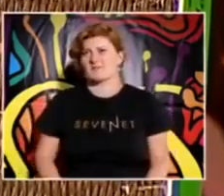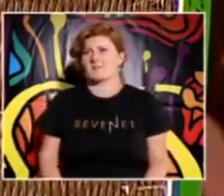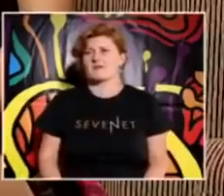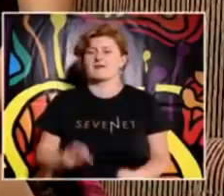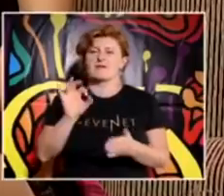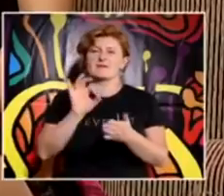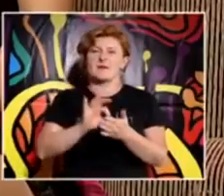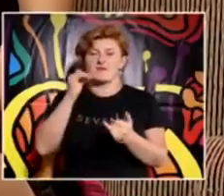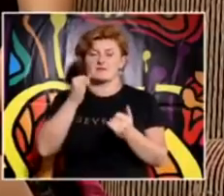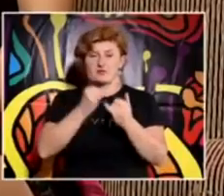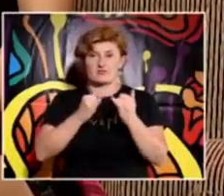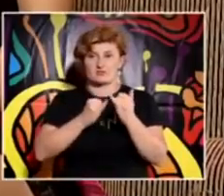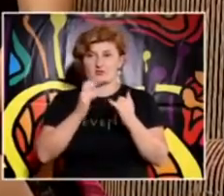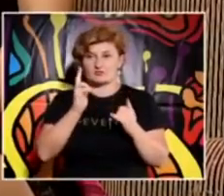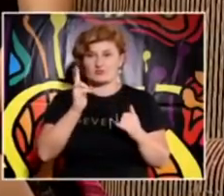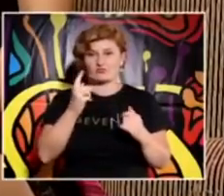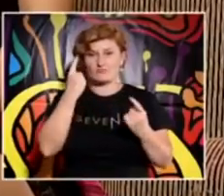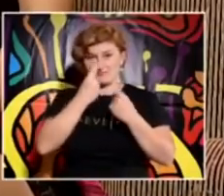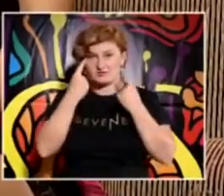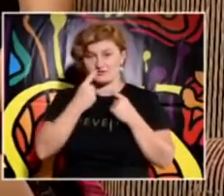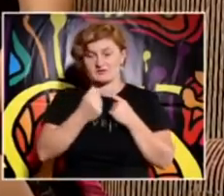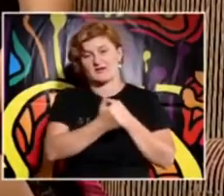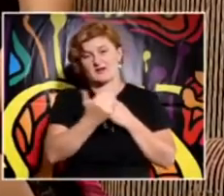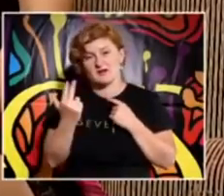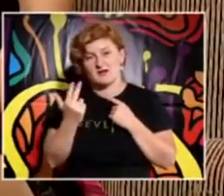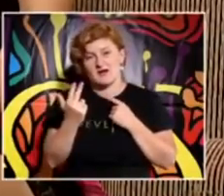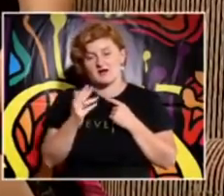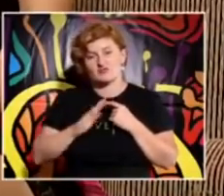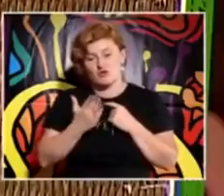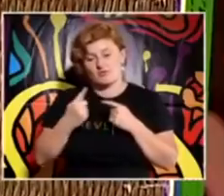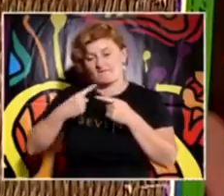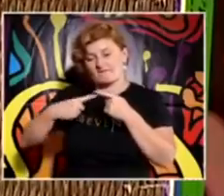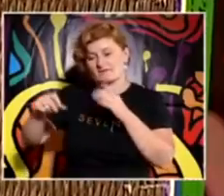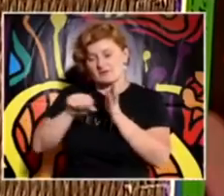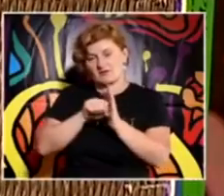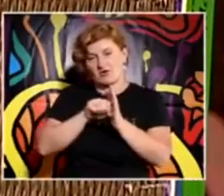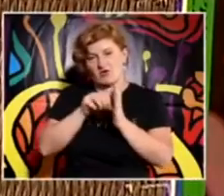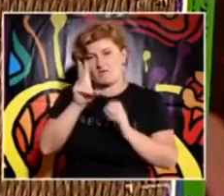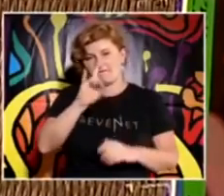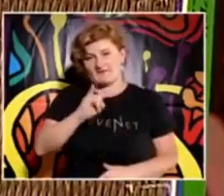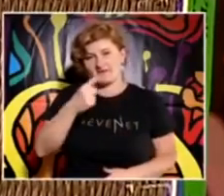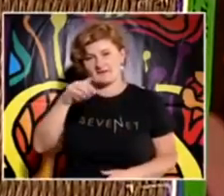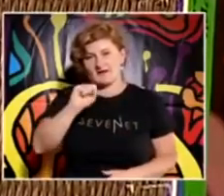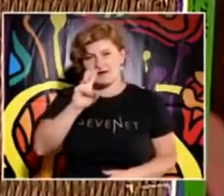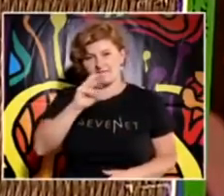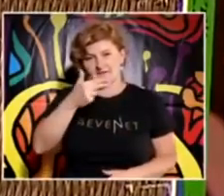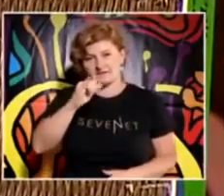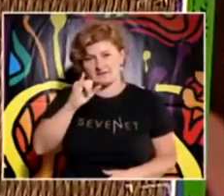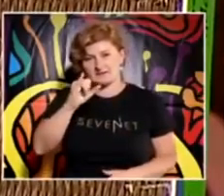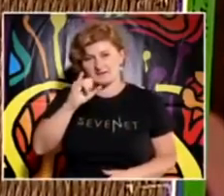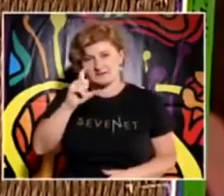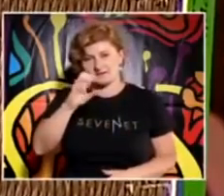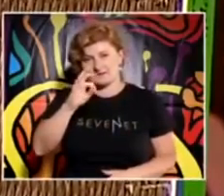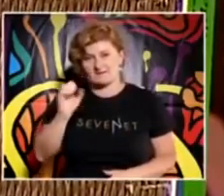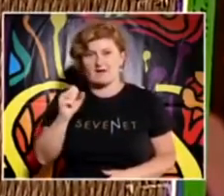jeśli ktoś myśli napisać kilka stron i wysłać do wydawnictwa, jeśli to można nazwać planem, napisać kilka, tak mniej więcej to